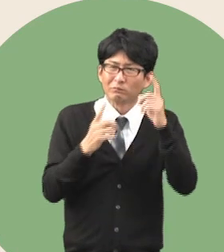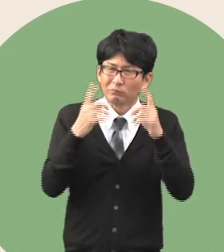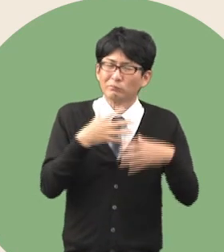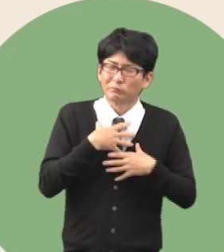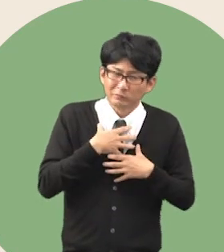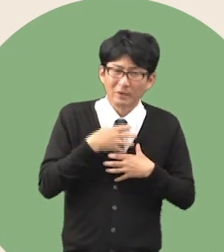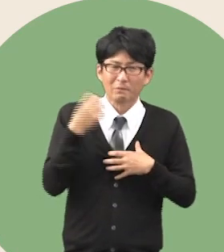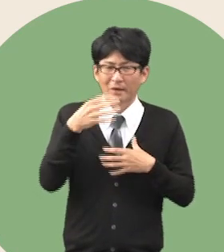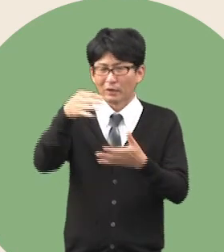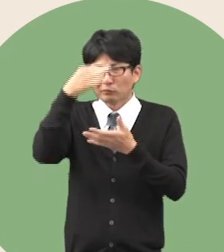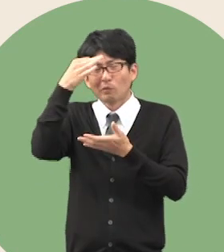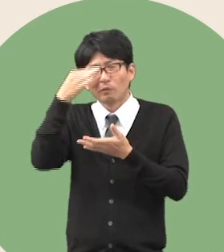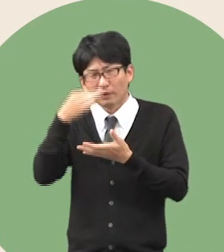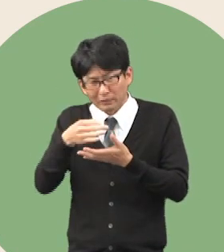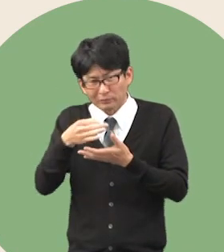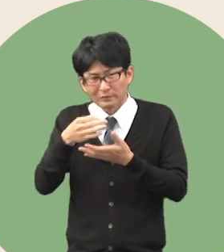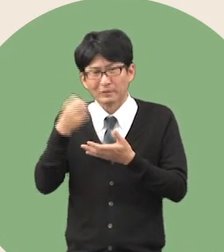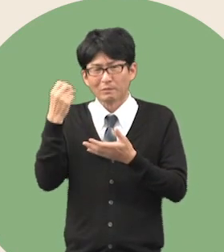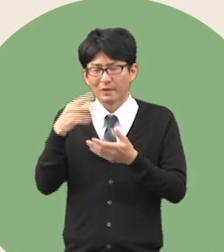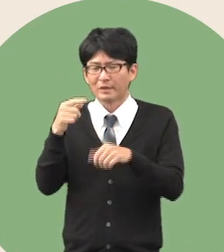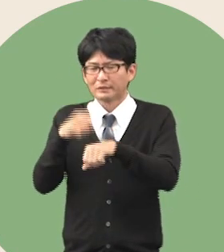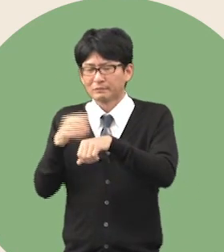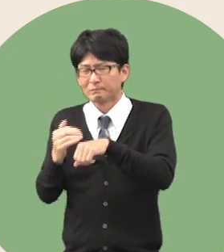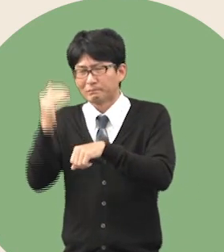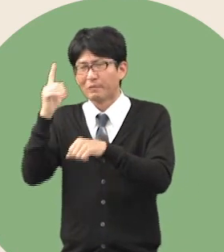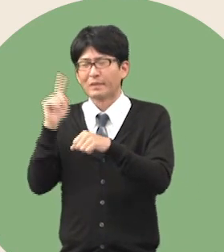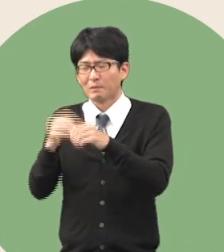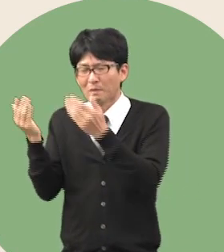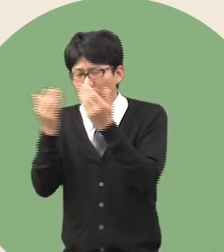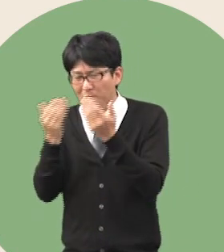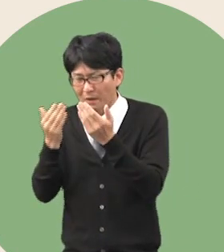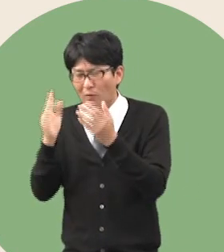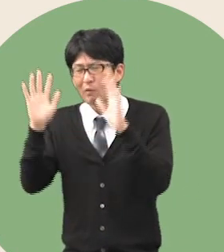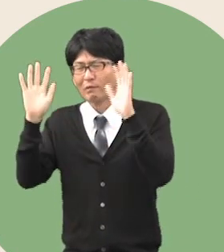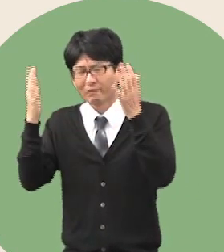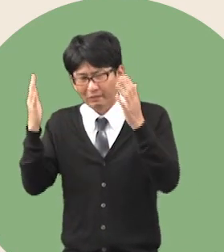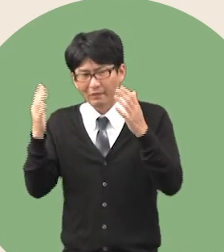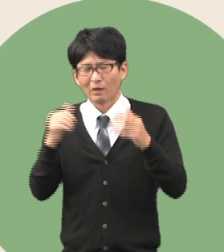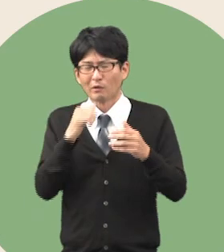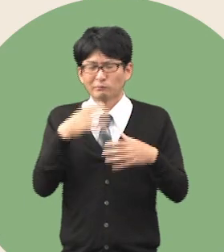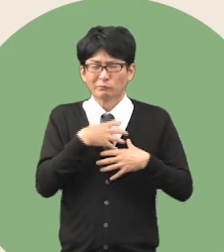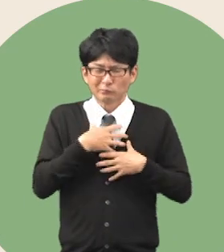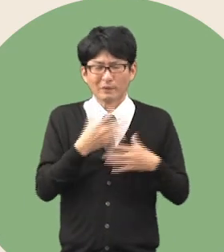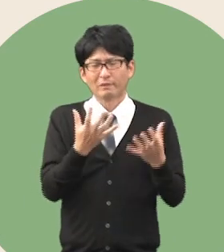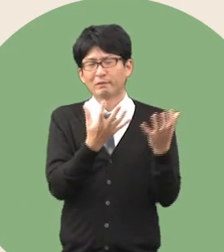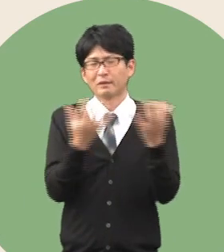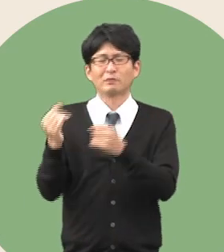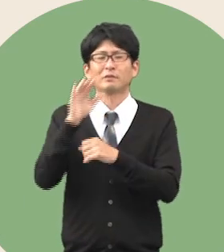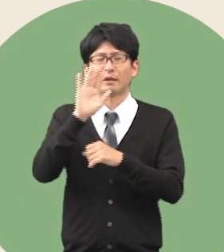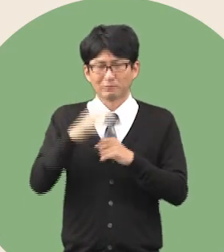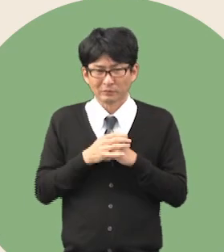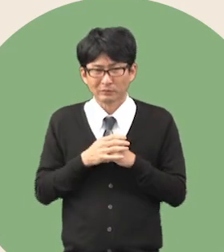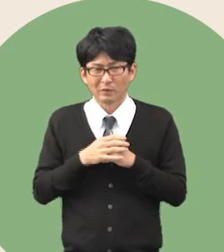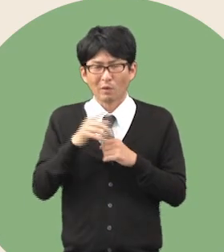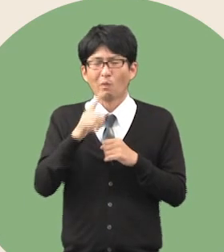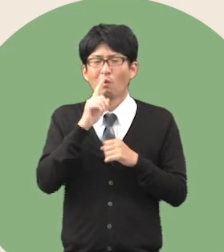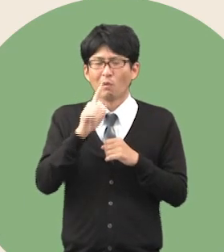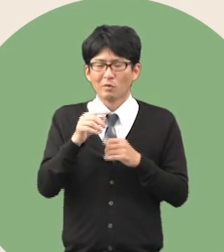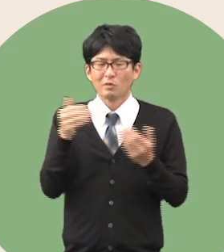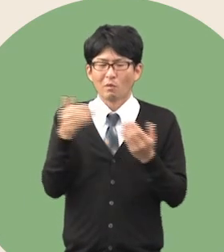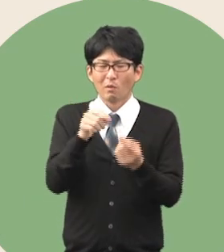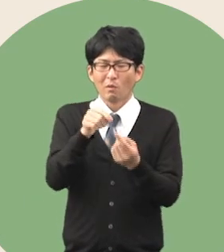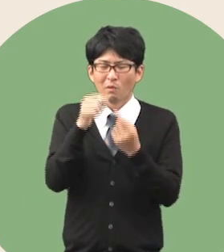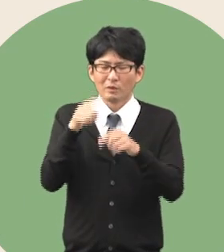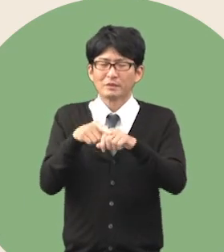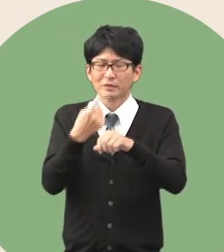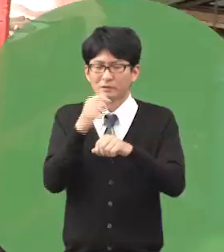え、賃金の低さ、キャリアアップの機会不足など多くの不安があります。こうした雇用の質の